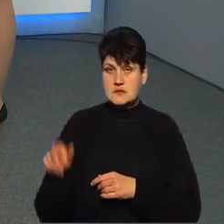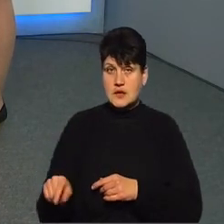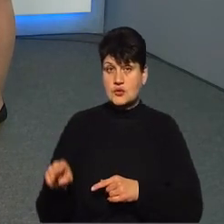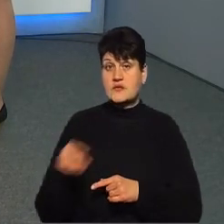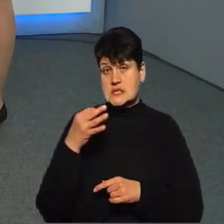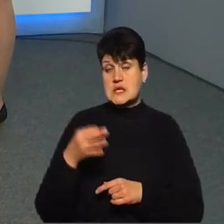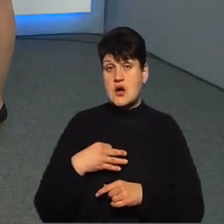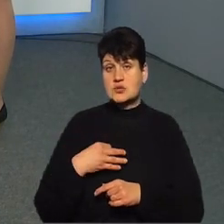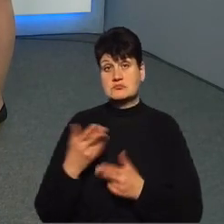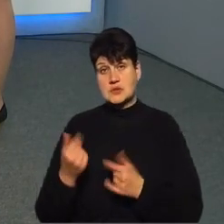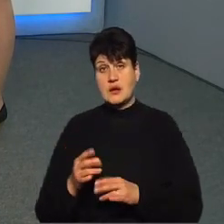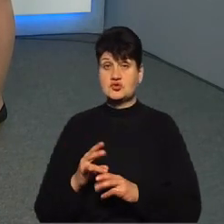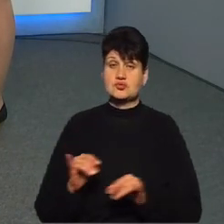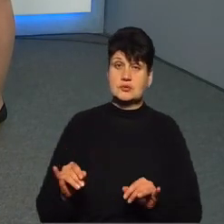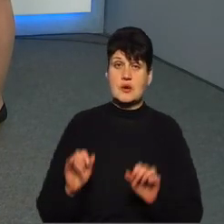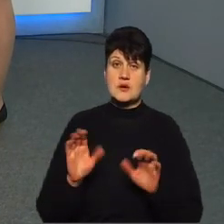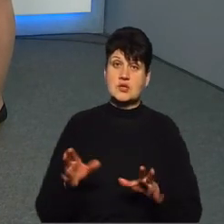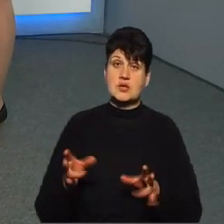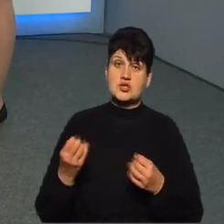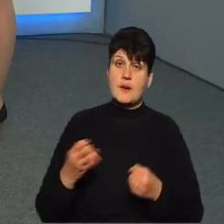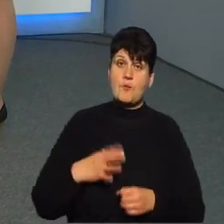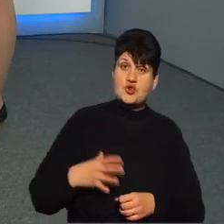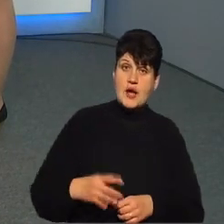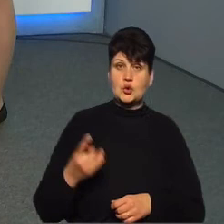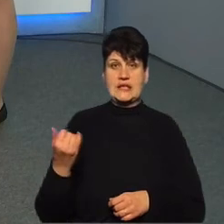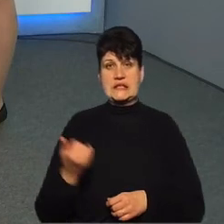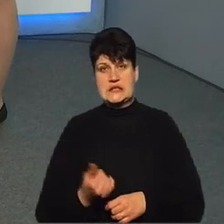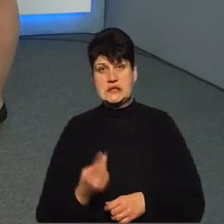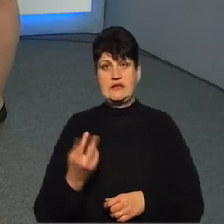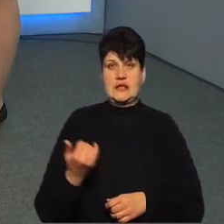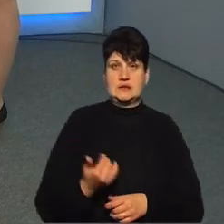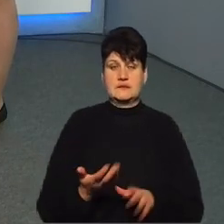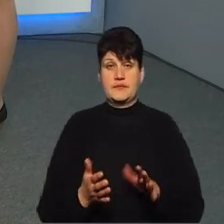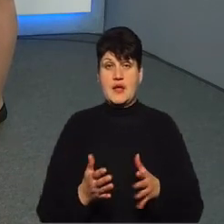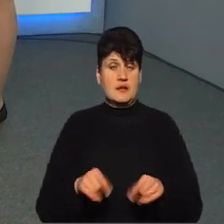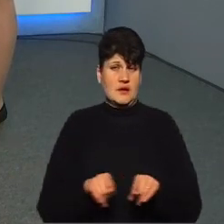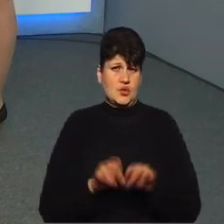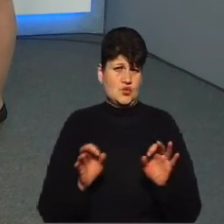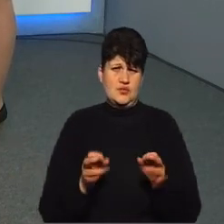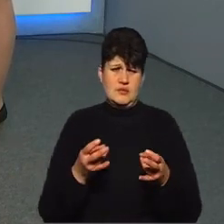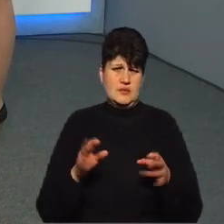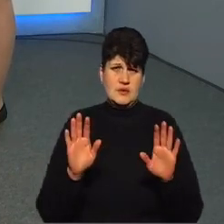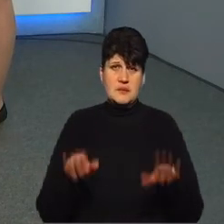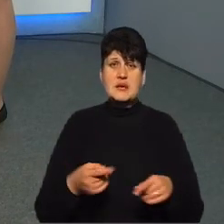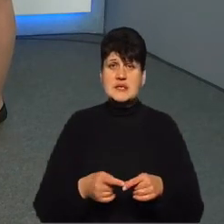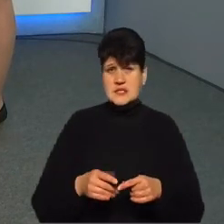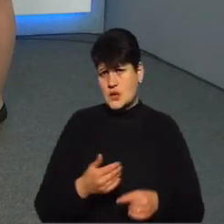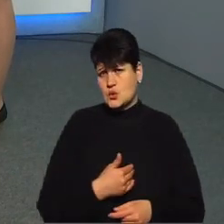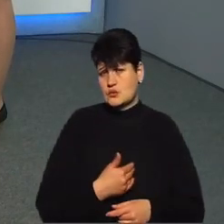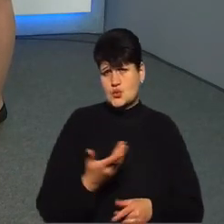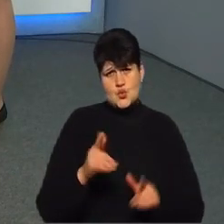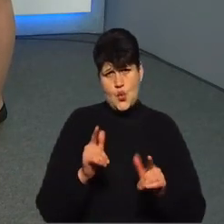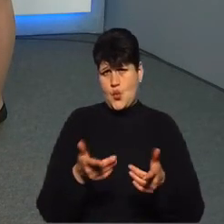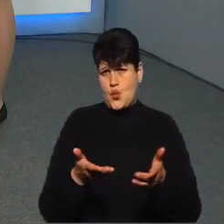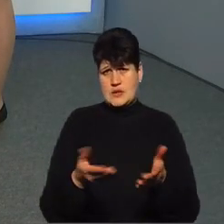чи ні, чи можливо почекати тиждень-два, от яка ситуація. Так нічого не потрібно, це має бути добровільна згода,